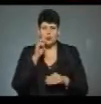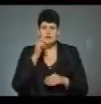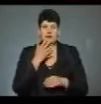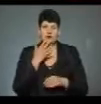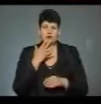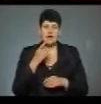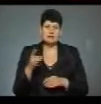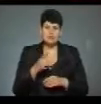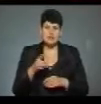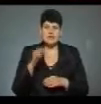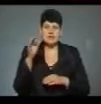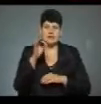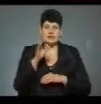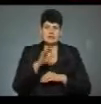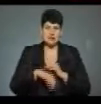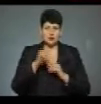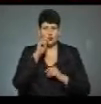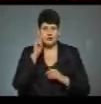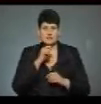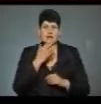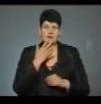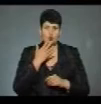та Західноукраїнської Народної Республіки.